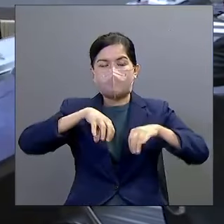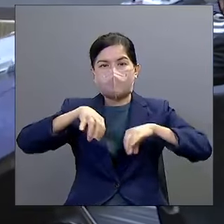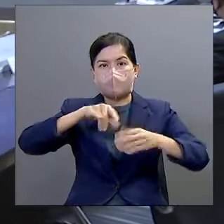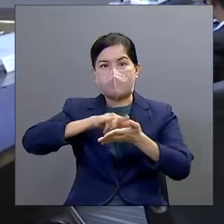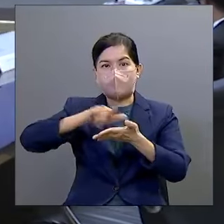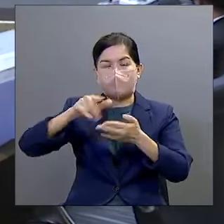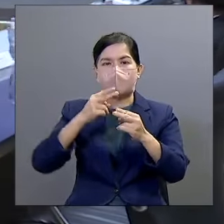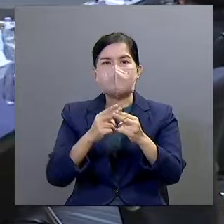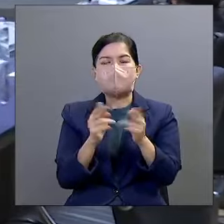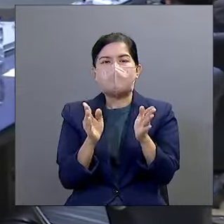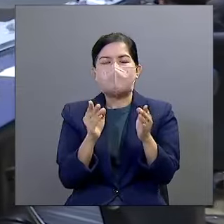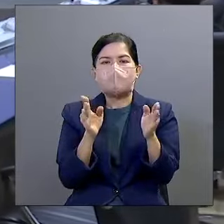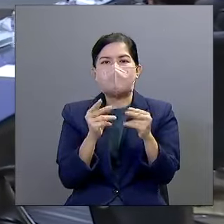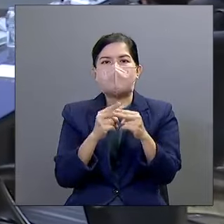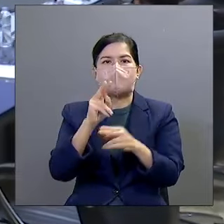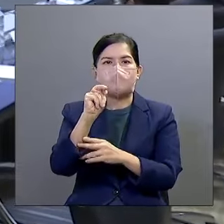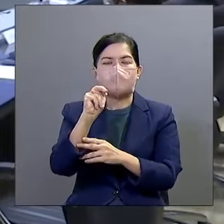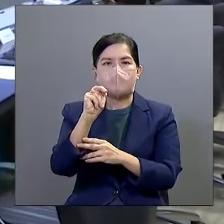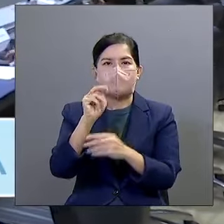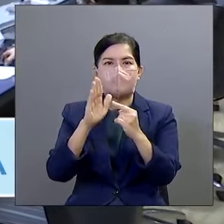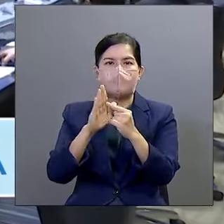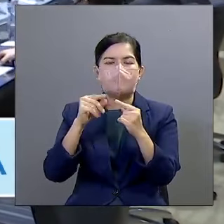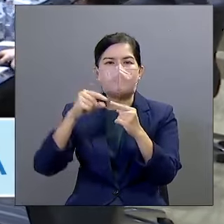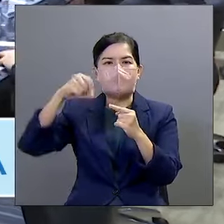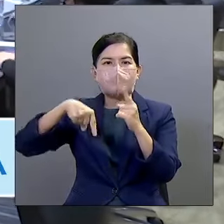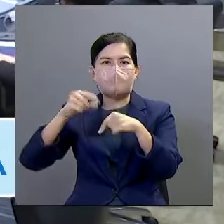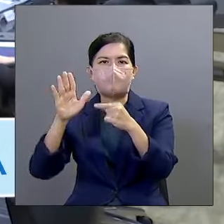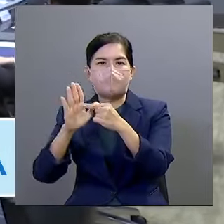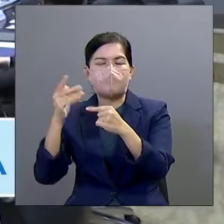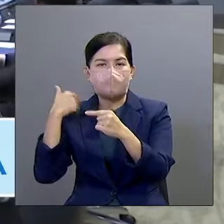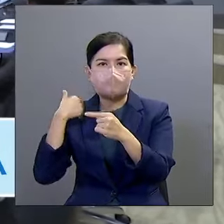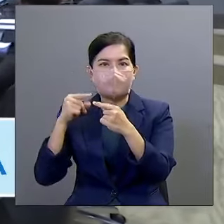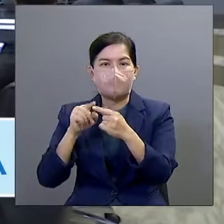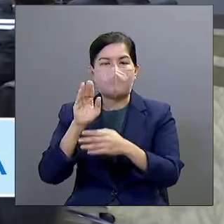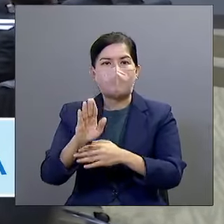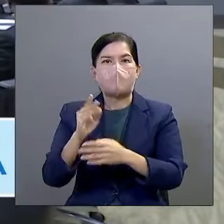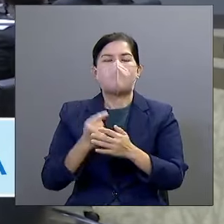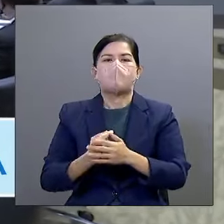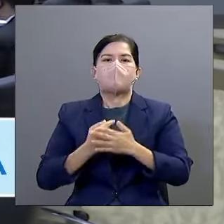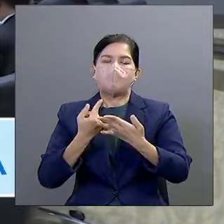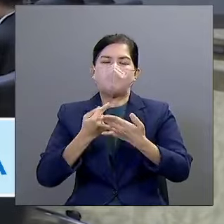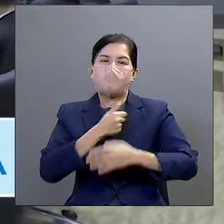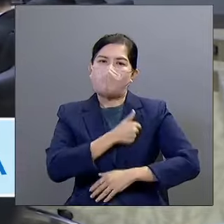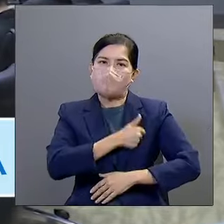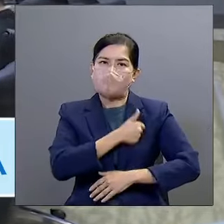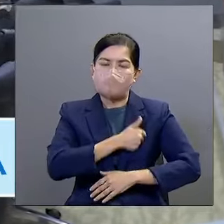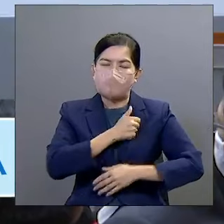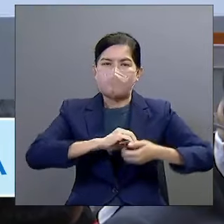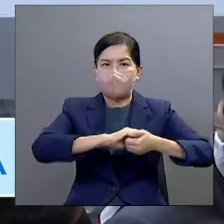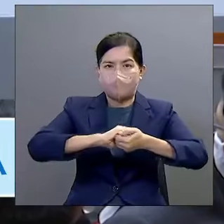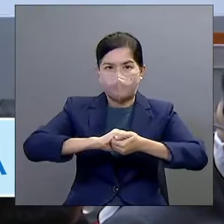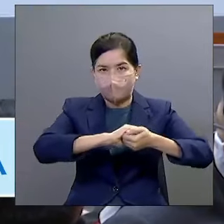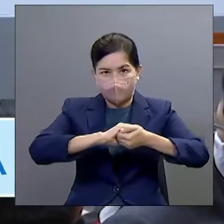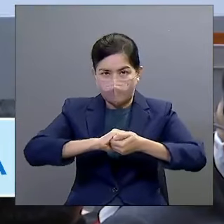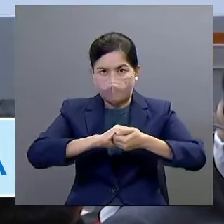ติหรือ NASA และองค์การอวกาศแคนาดานะคะหรือว่า Canadian Space Agency ค่ะซึ่งในการแข่งขันนี้คะ